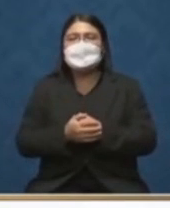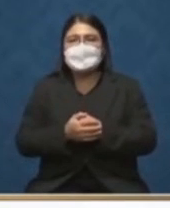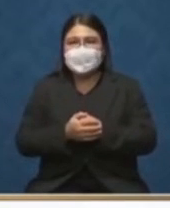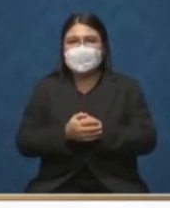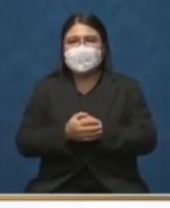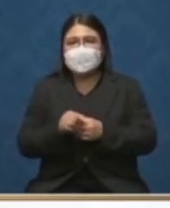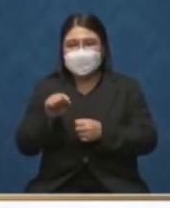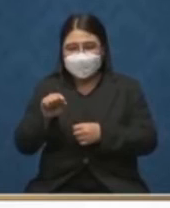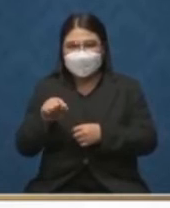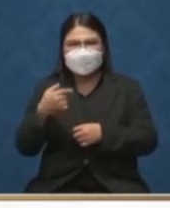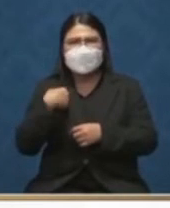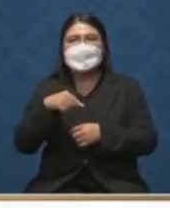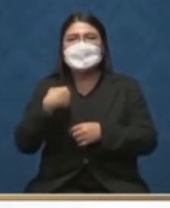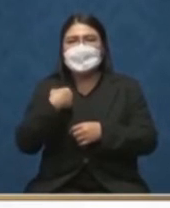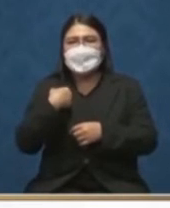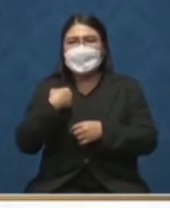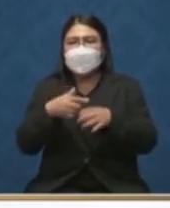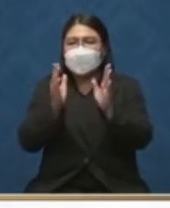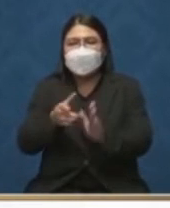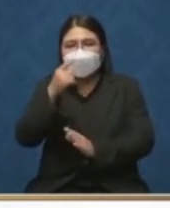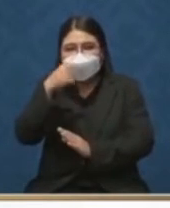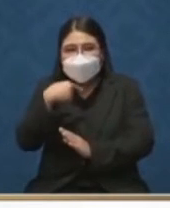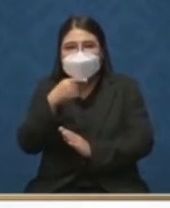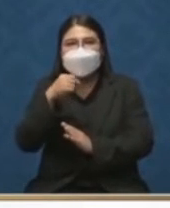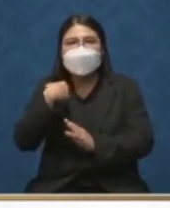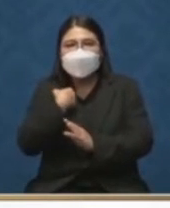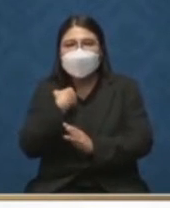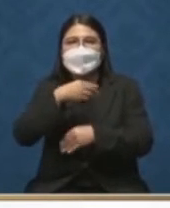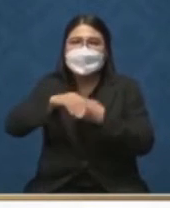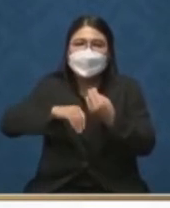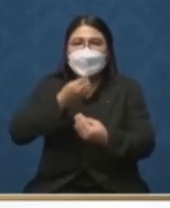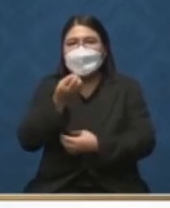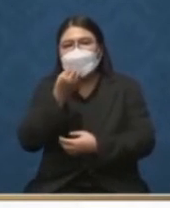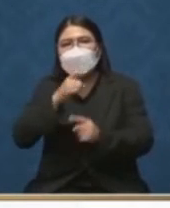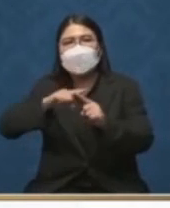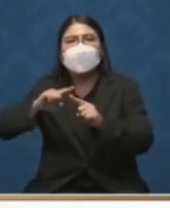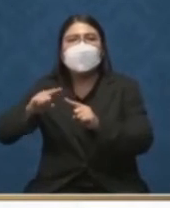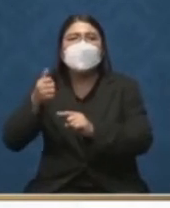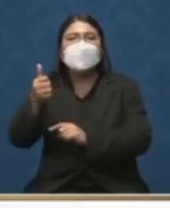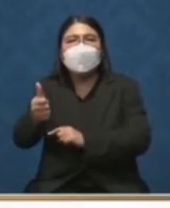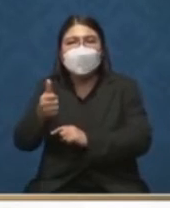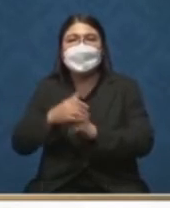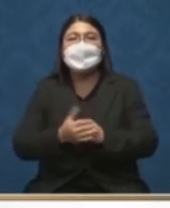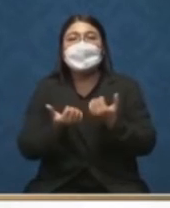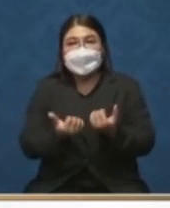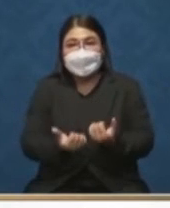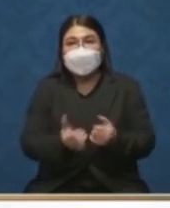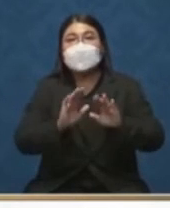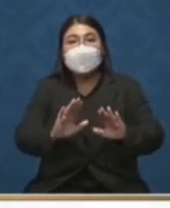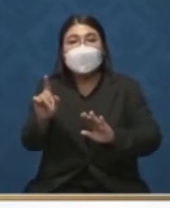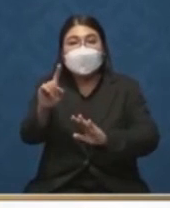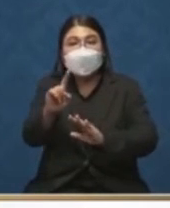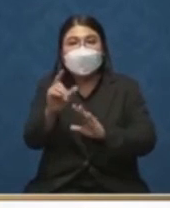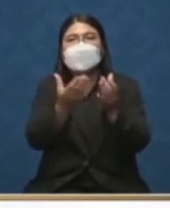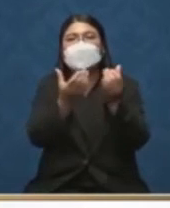ให้หลุดพ้นจากความยากจนก็ดีความเหลื่อมล้ำทางสังคมก็ดีและทำให้เขา